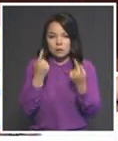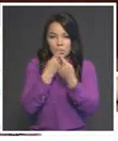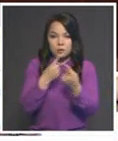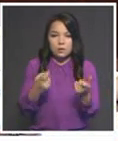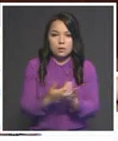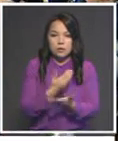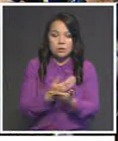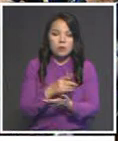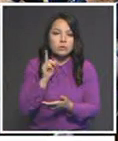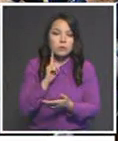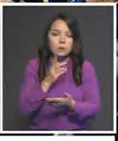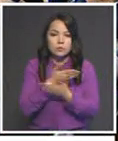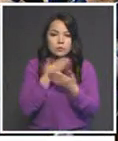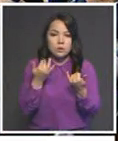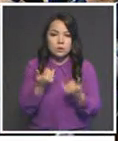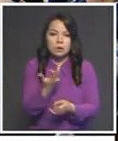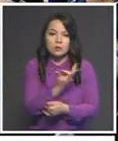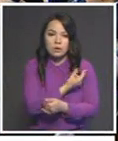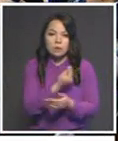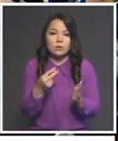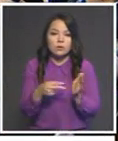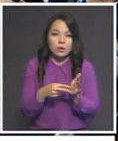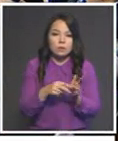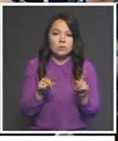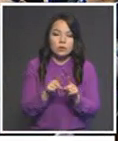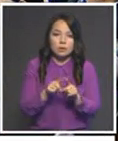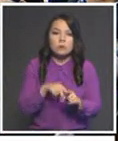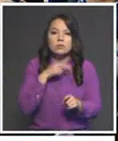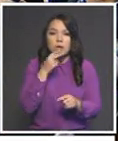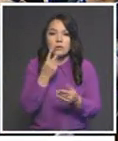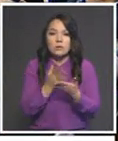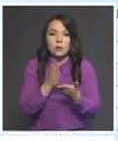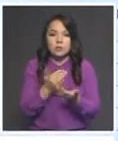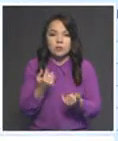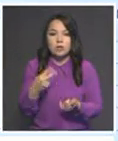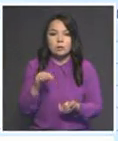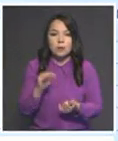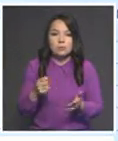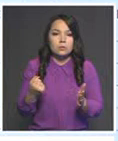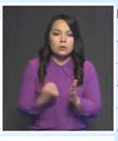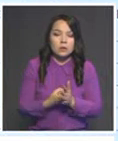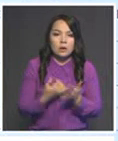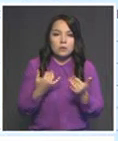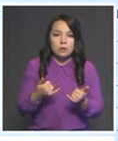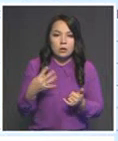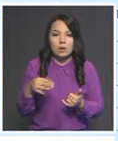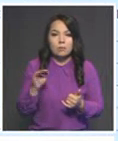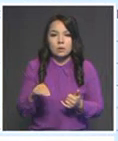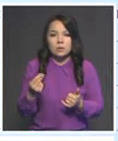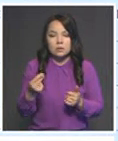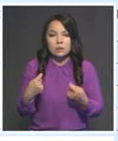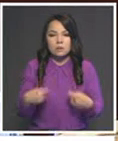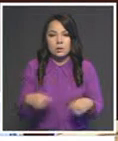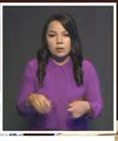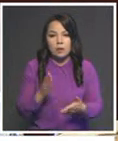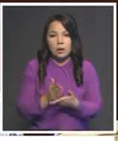түсіндіріп жатқан ешкім жоқ. Екпенің құны да үкімет басшысын қынжылтты. Бір өңірде ол 20 мыңнан, енді бір аймақта 40 мың теңгеден